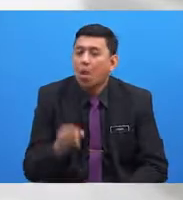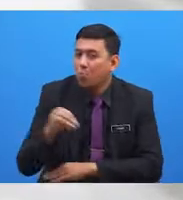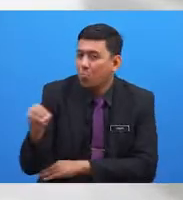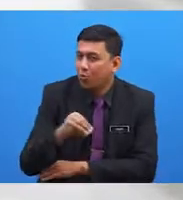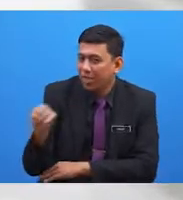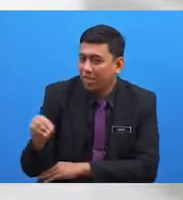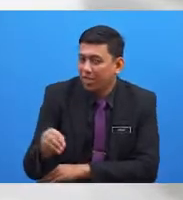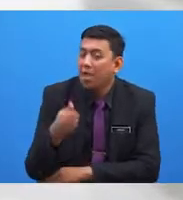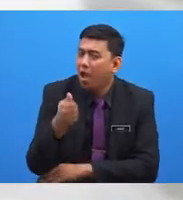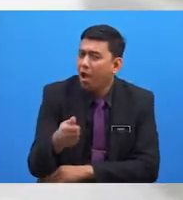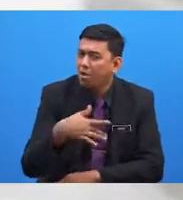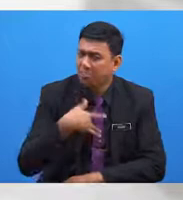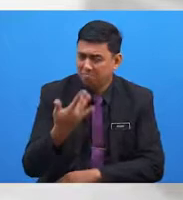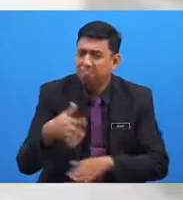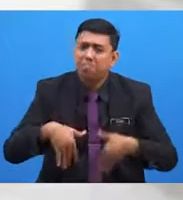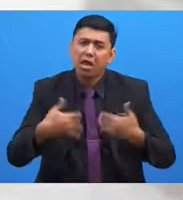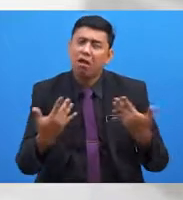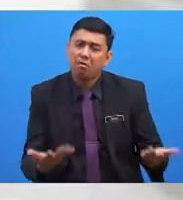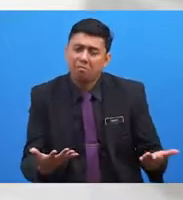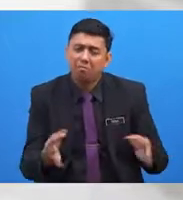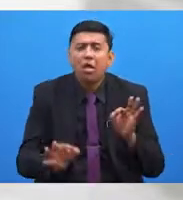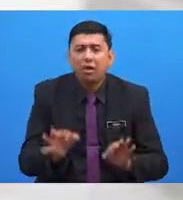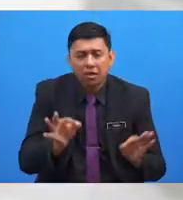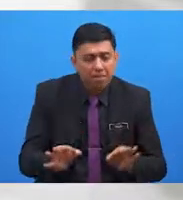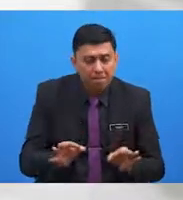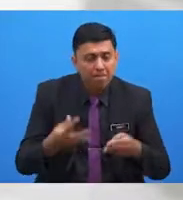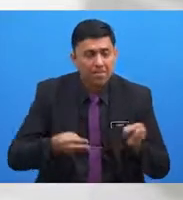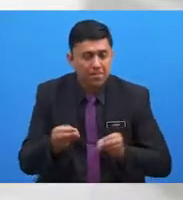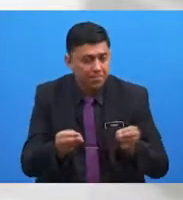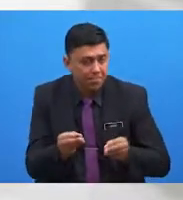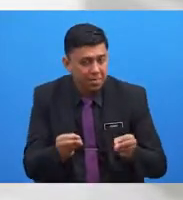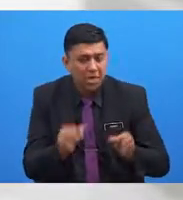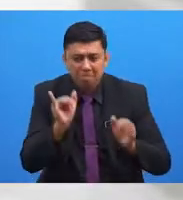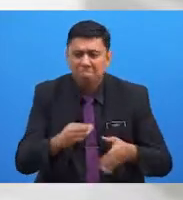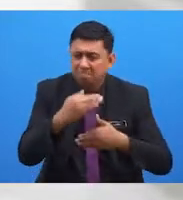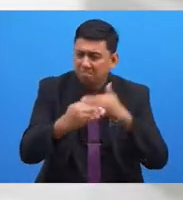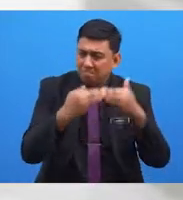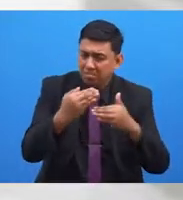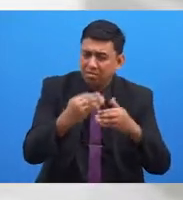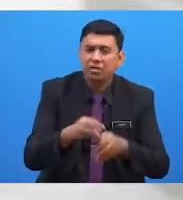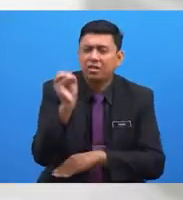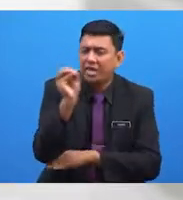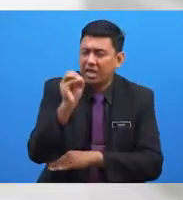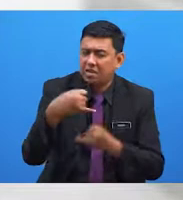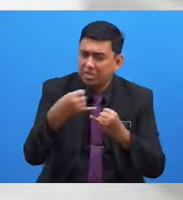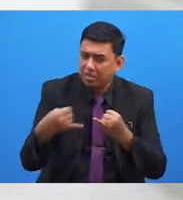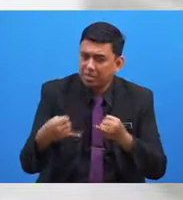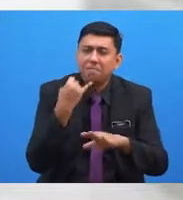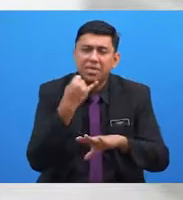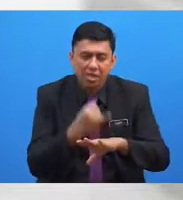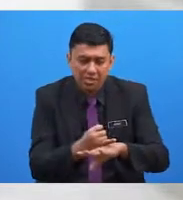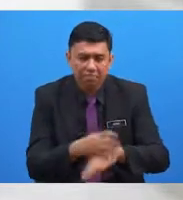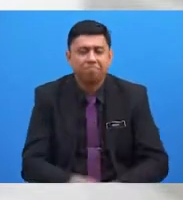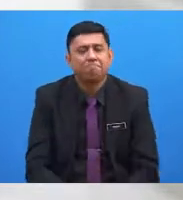Murid-murid, anda rasa bagaimana jika sesebuah perniagaan perkongsian yang dibina itu tiada ikatan